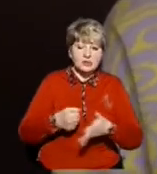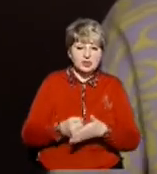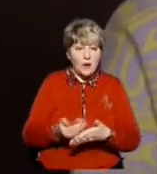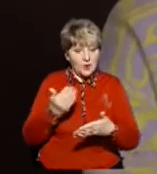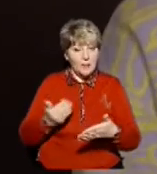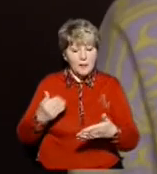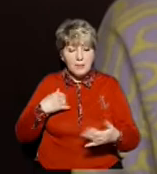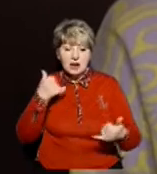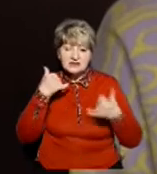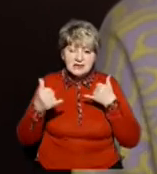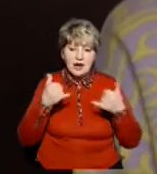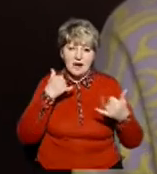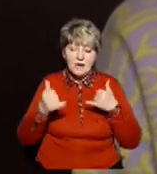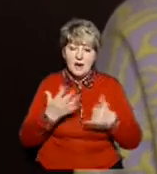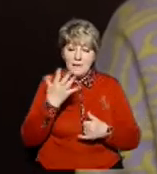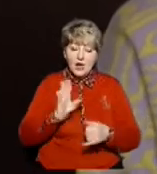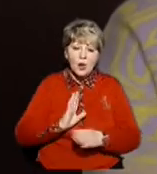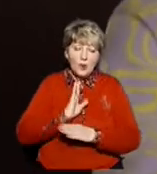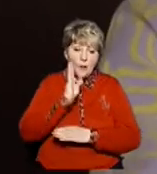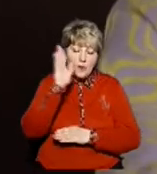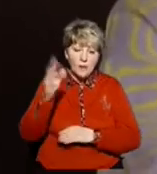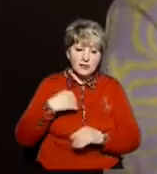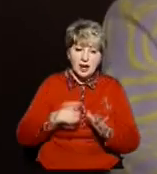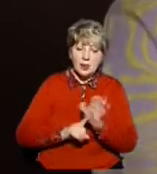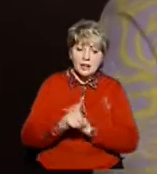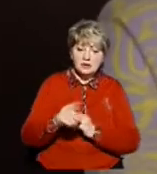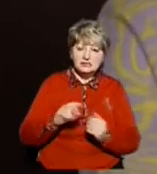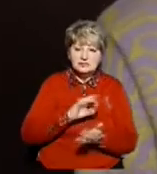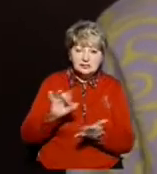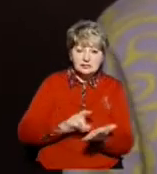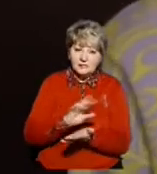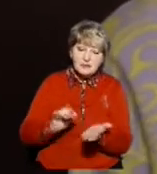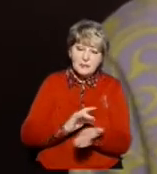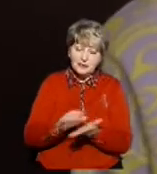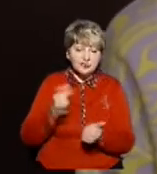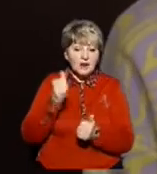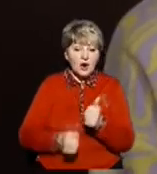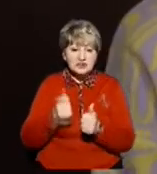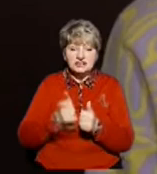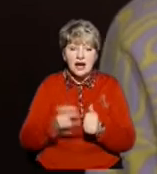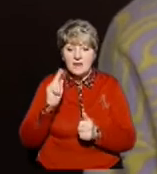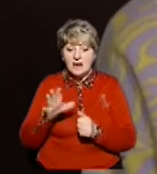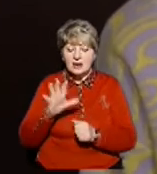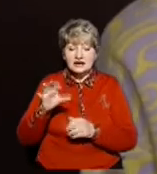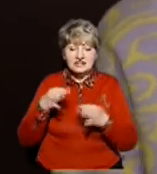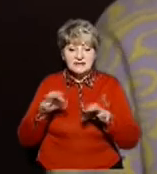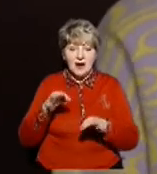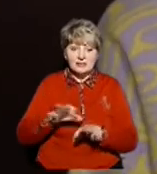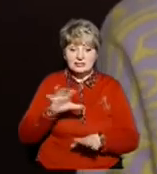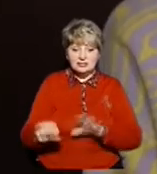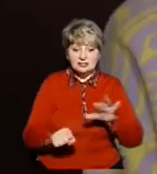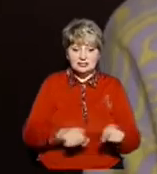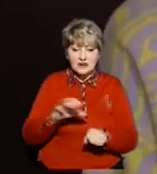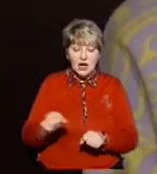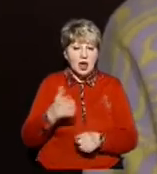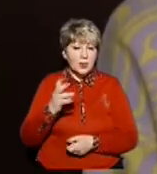ми ж телефонували, я сиділа з 5-ї ранку на OLX і просто намагалась вхопити кожен квартиру, яка з'являлася, але все,